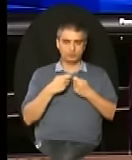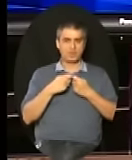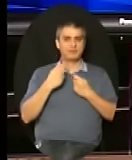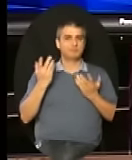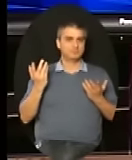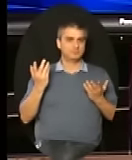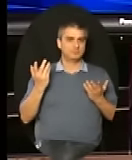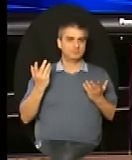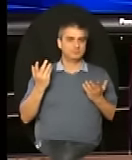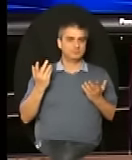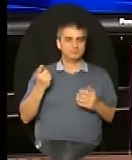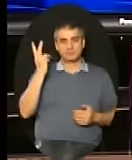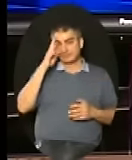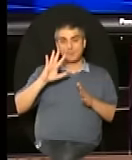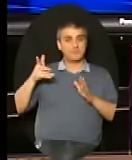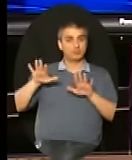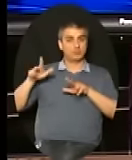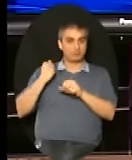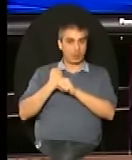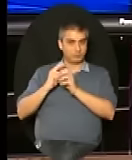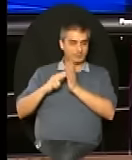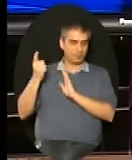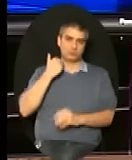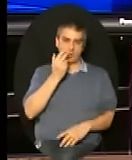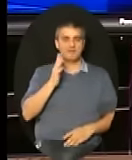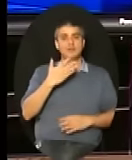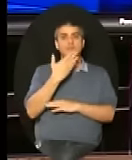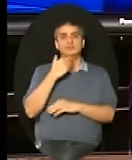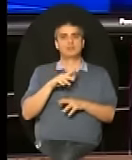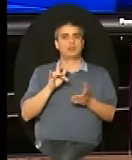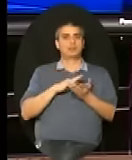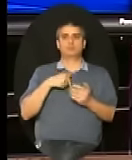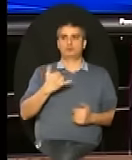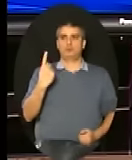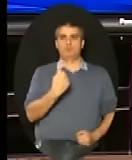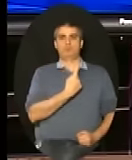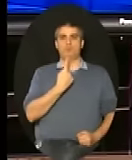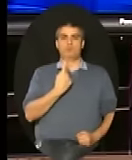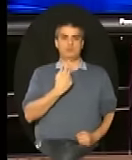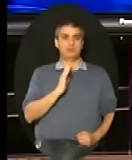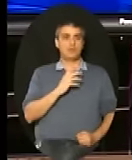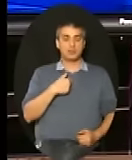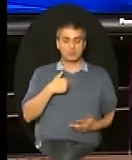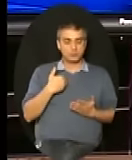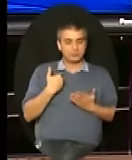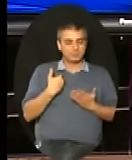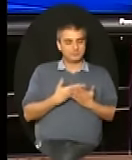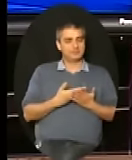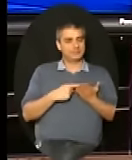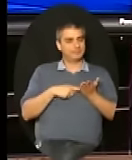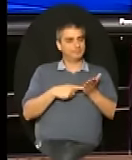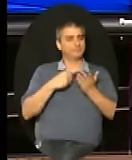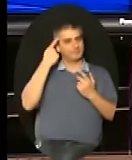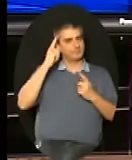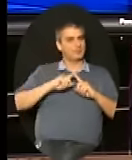להבנה שמדיניות הממשלה היא מדיניות רעה, ושמדינת ישראל נמצאת בבידוד. אנחנו מציגים אלטרנטיבה